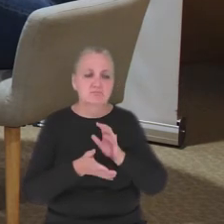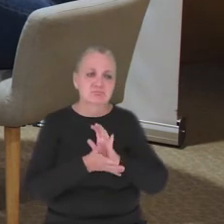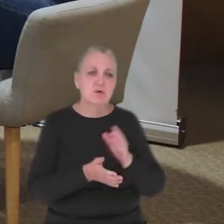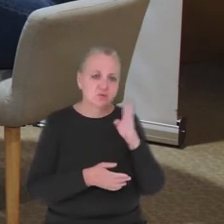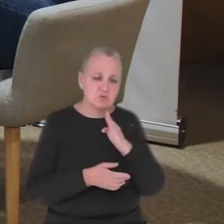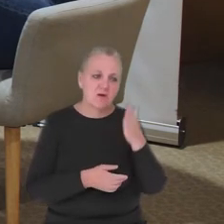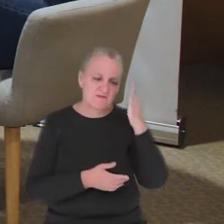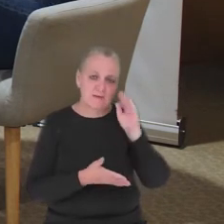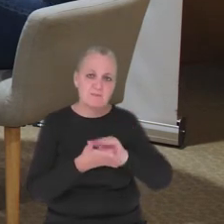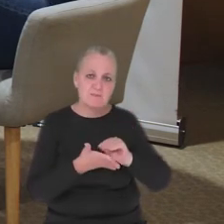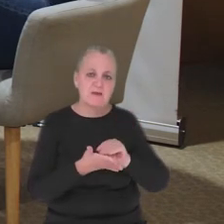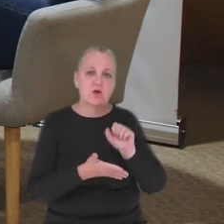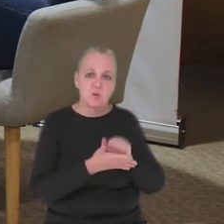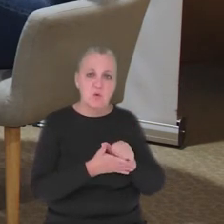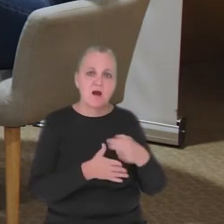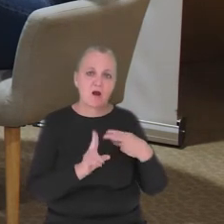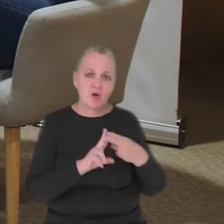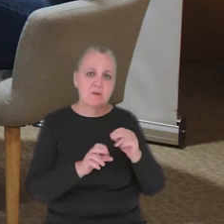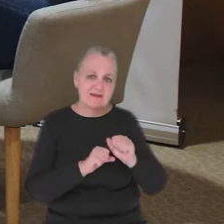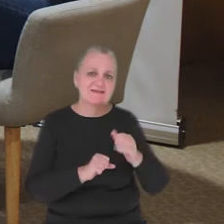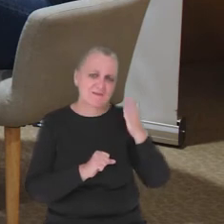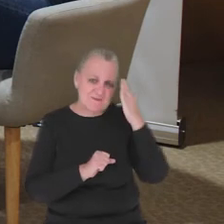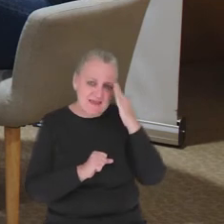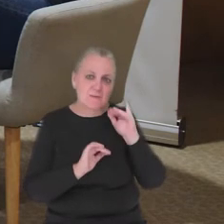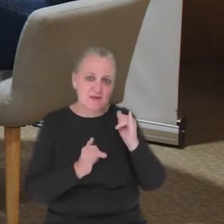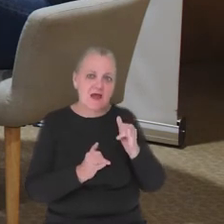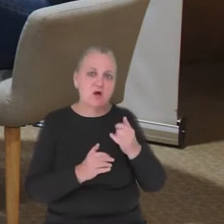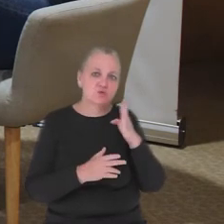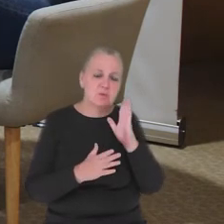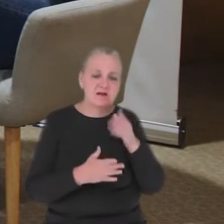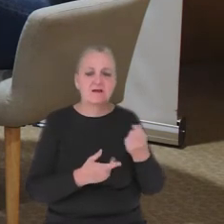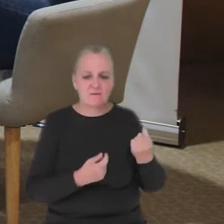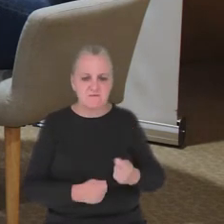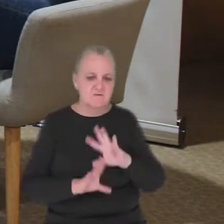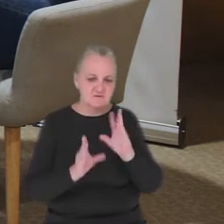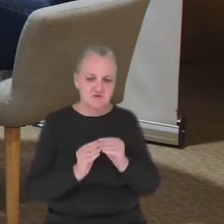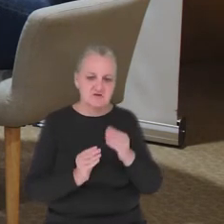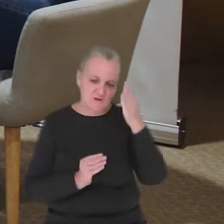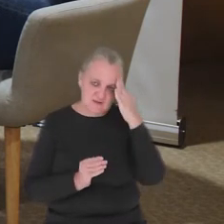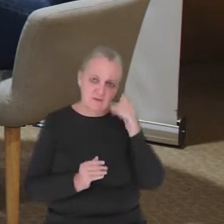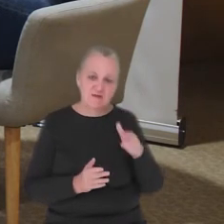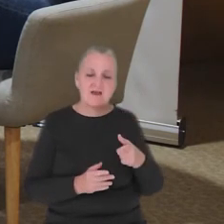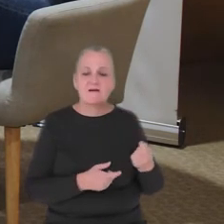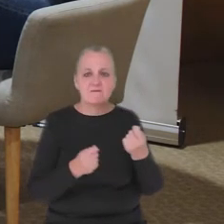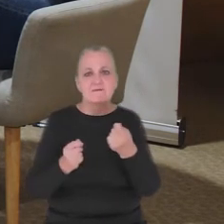do drukarni, jestem z nim w kontakcie i wiem jakie są ceny i tak dalej. Więc wszystko jest ograniczone